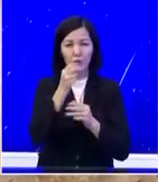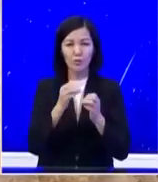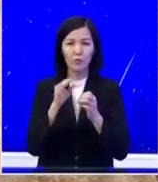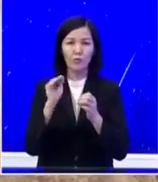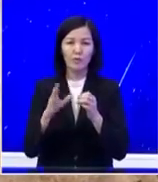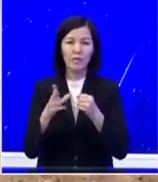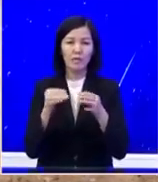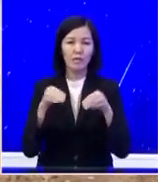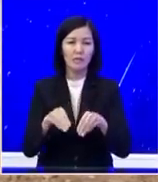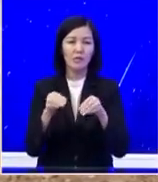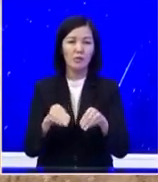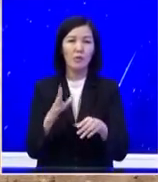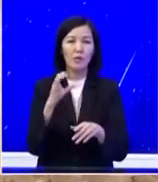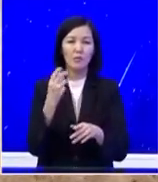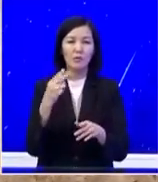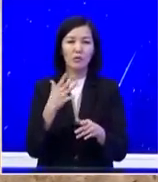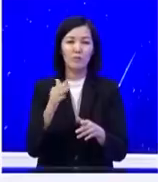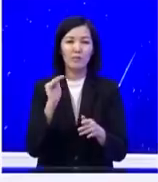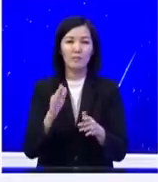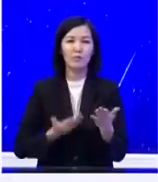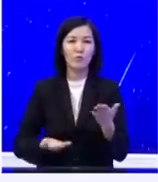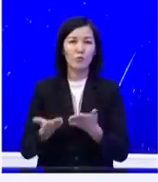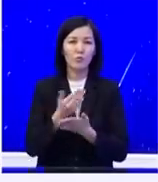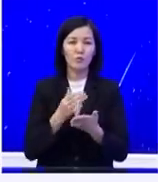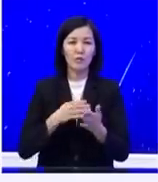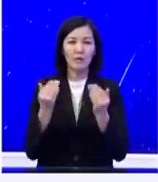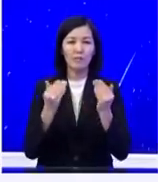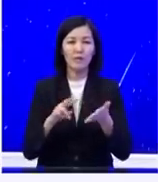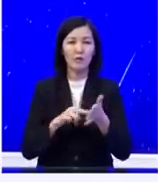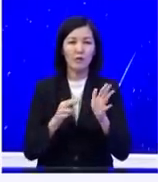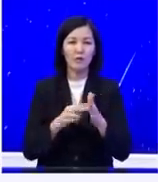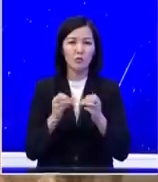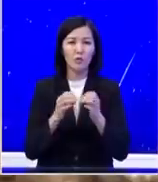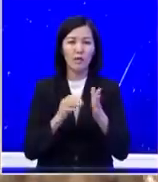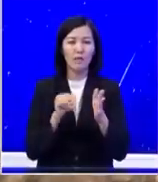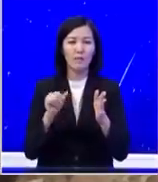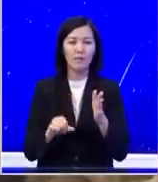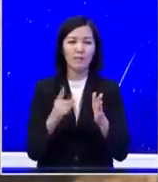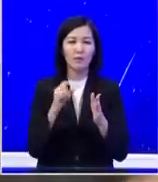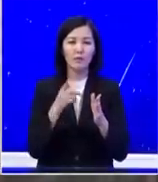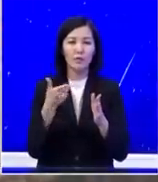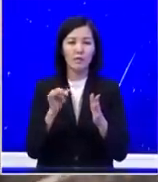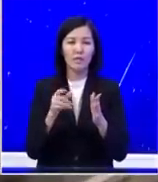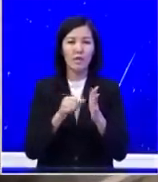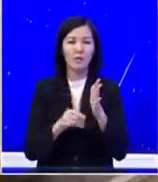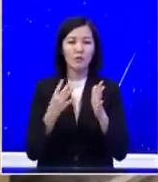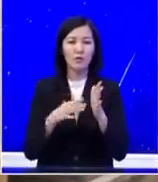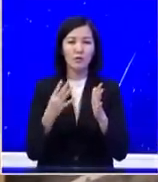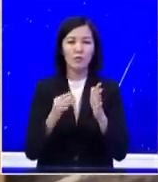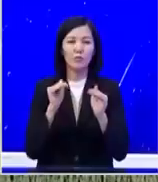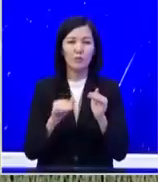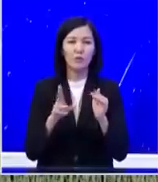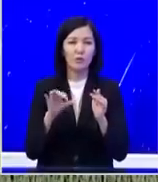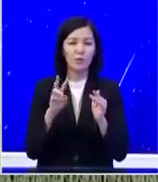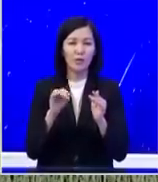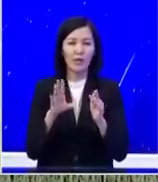гектарға тәтті түбір сеуіп, 525 мың тонна өнім жинаған. Биылғы меже 16 100 гектар, 644 мың тонна. Соның